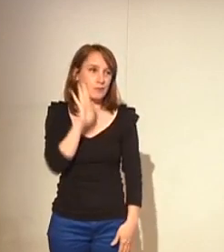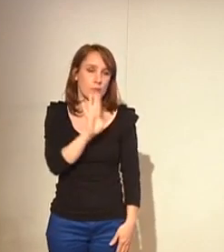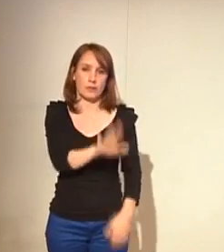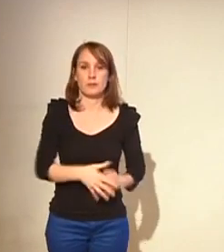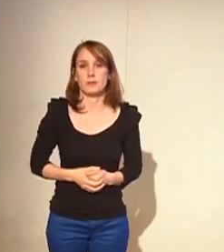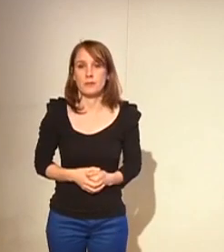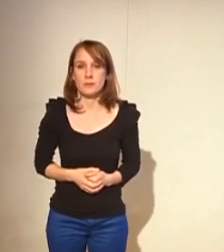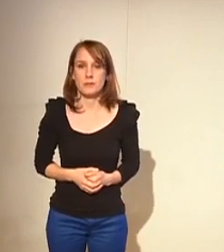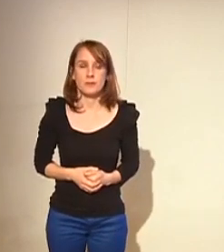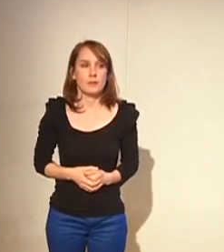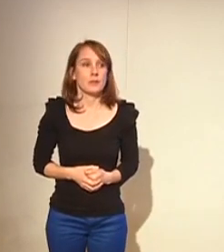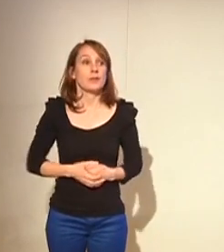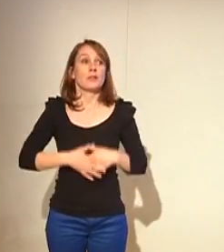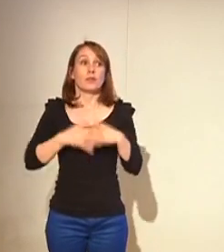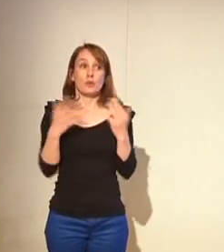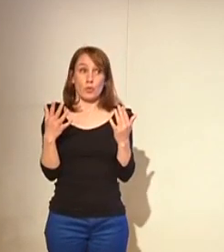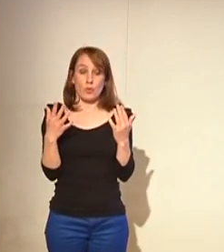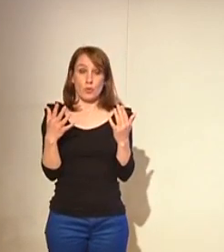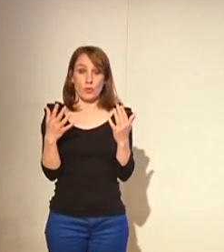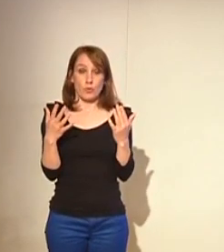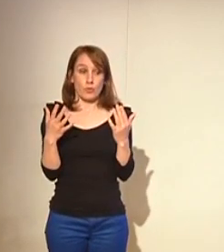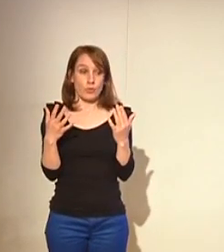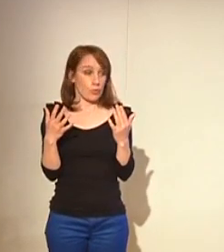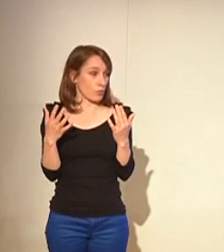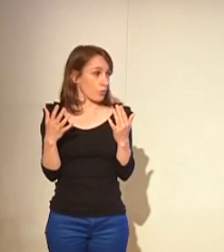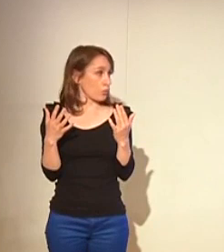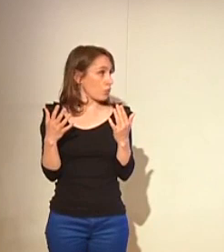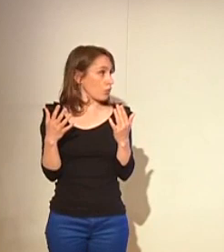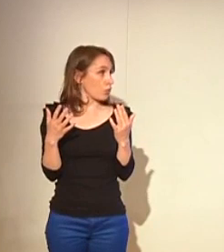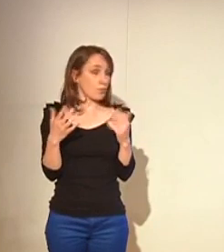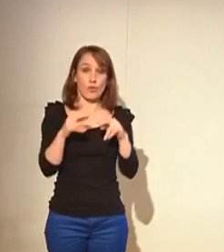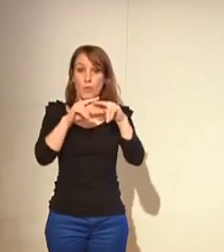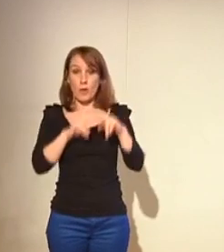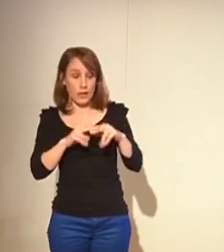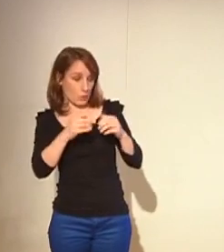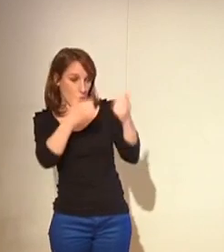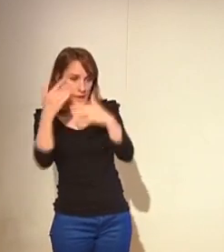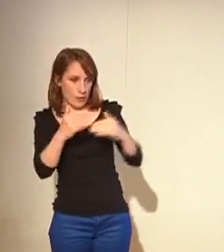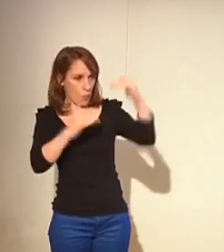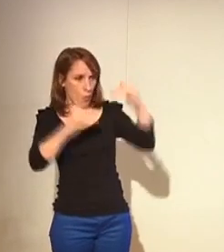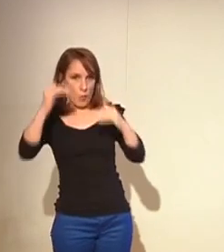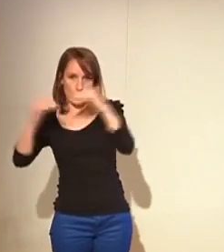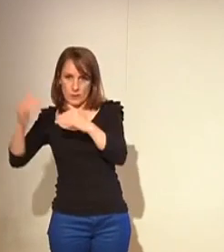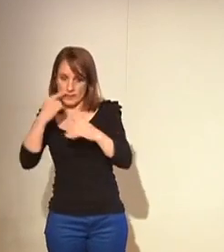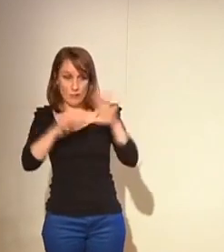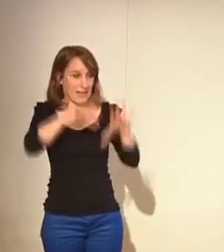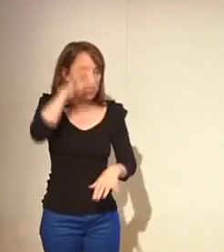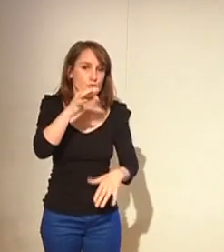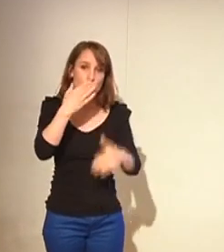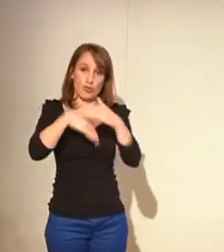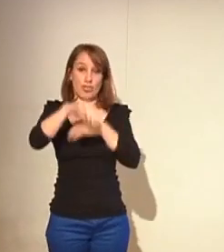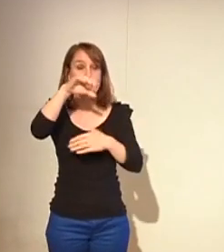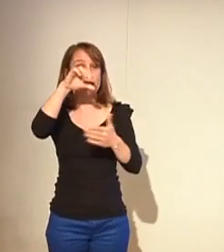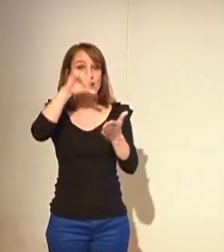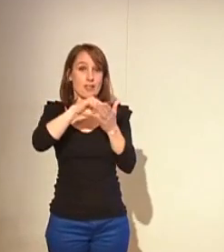et ça nous fait donc comme c'est à la proportionnel au plus fort reste sont élus normalement au CCA au